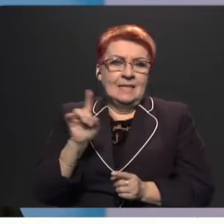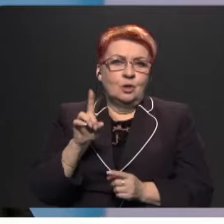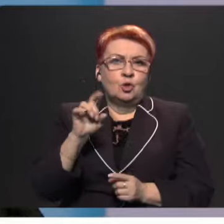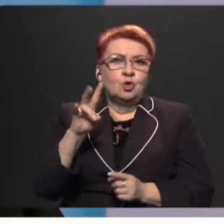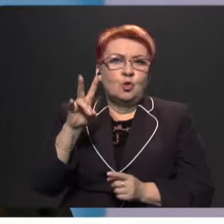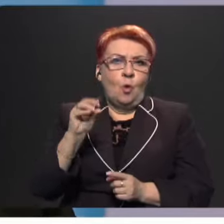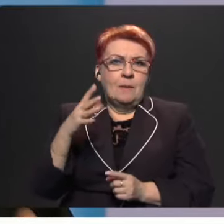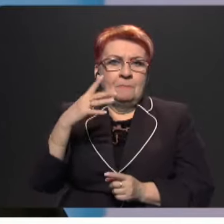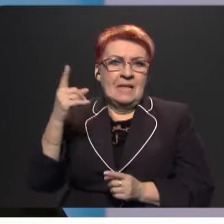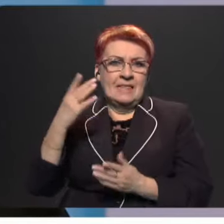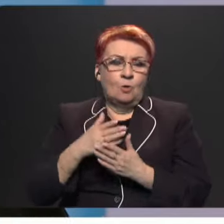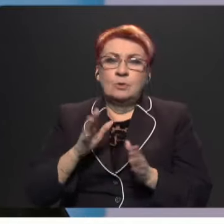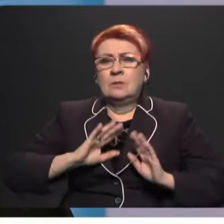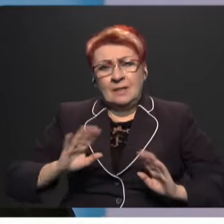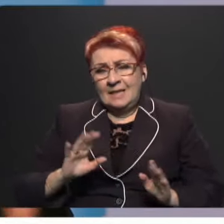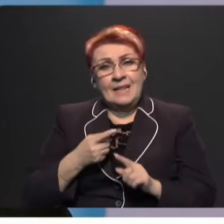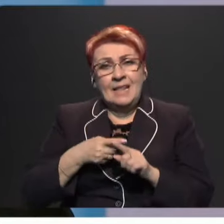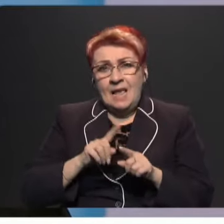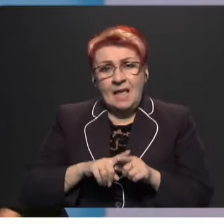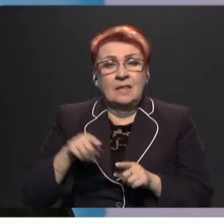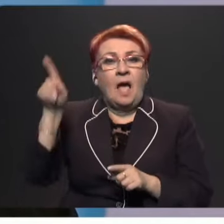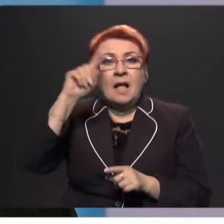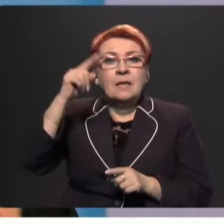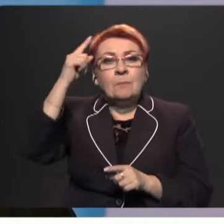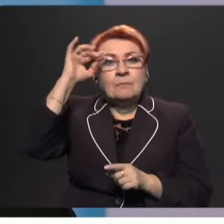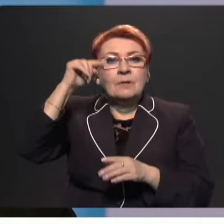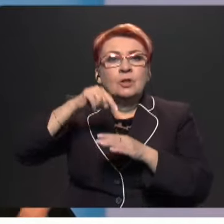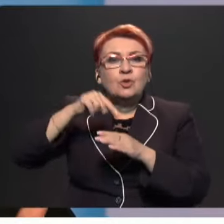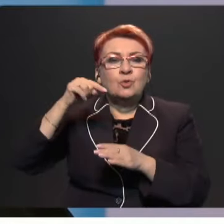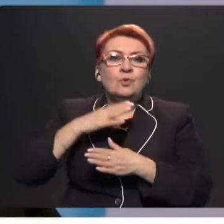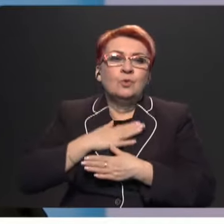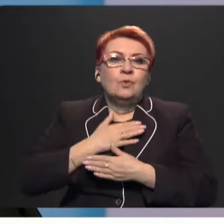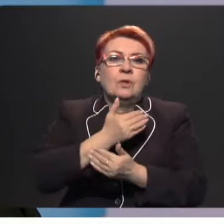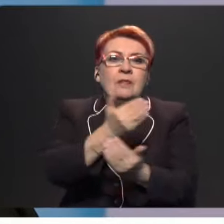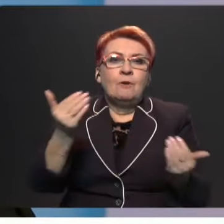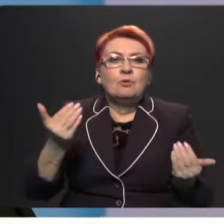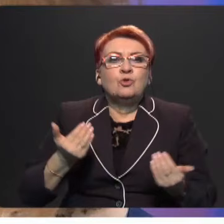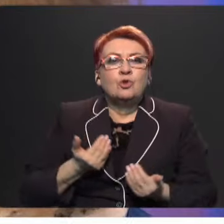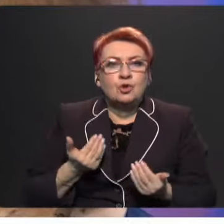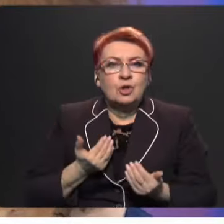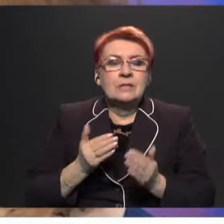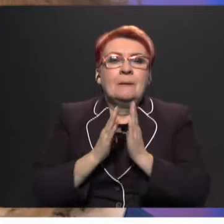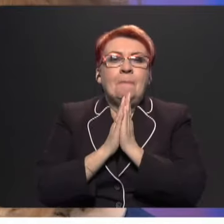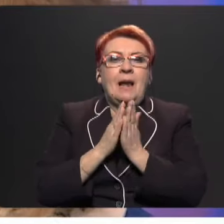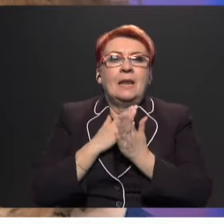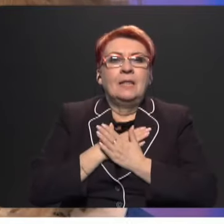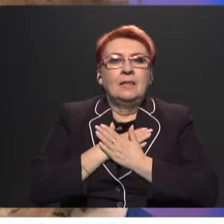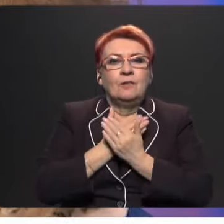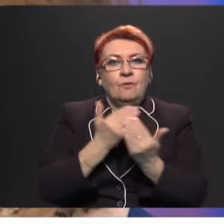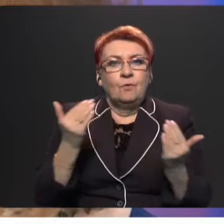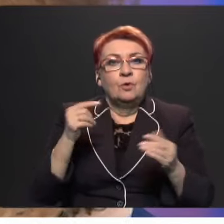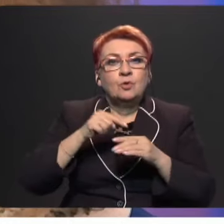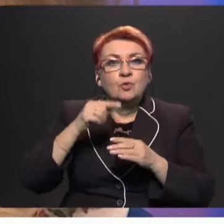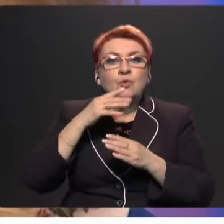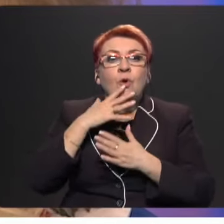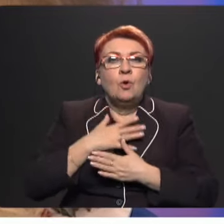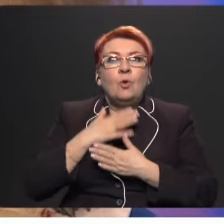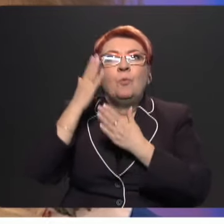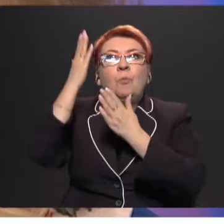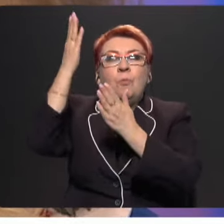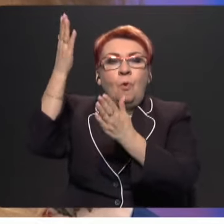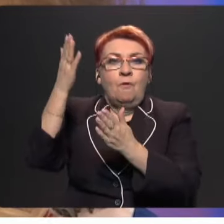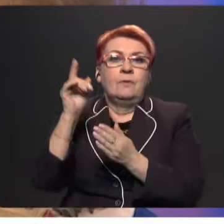51 находится. Они понимают и чувствуют твою жизнь, твою молитву. Они чувствуют любовь. Потому